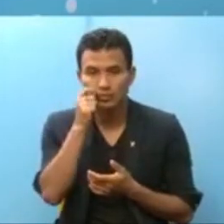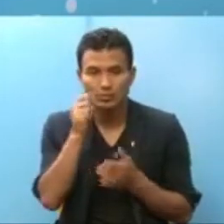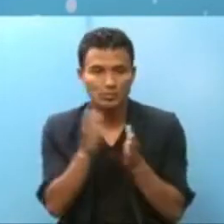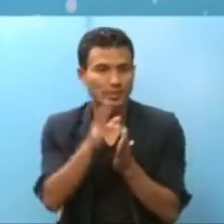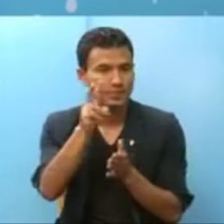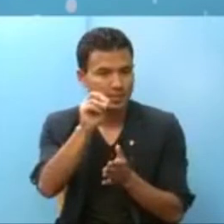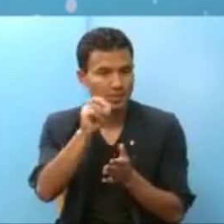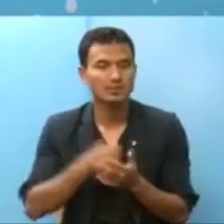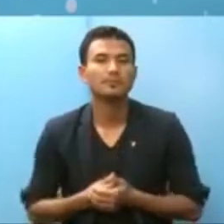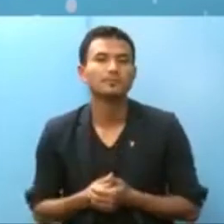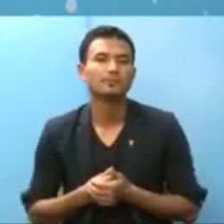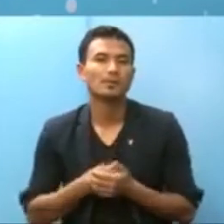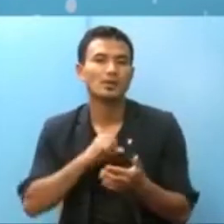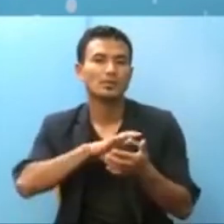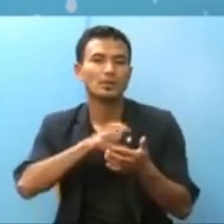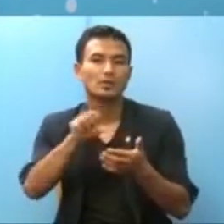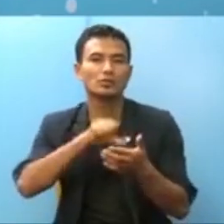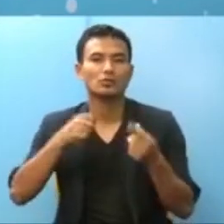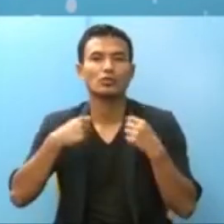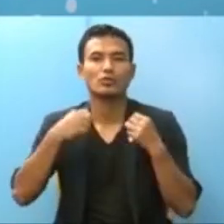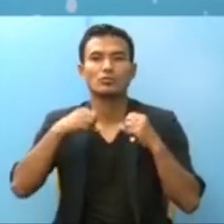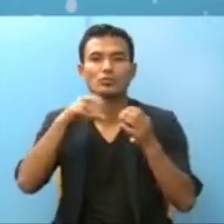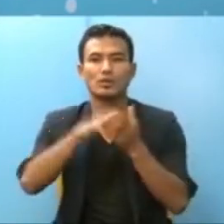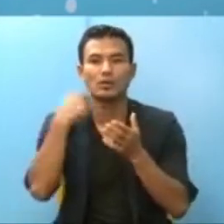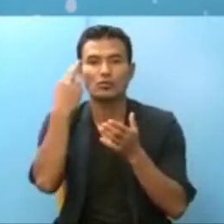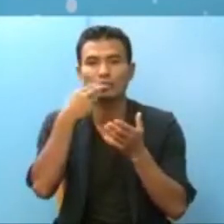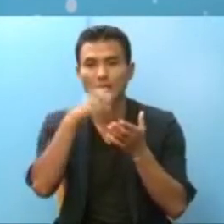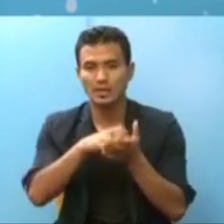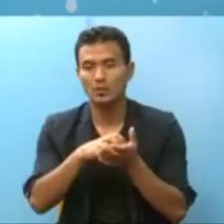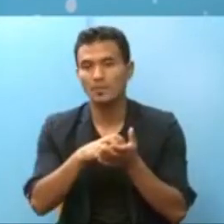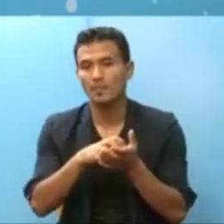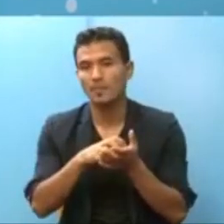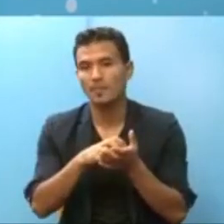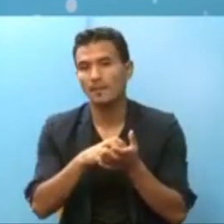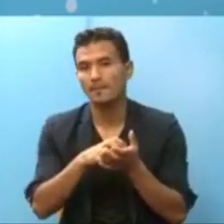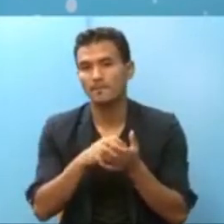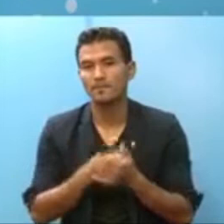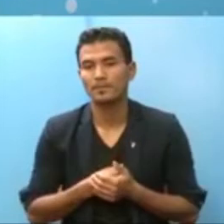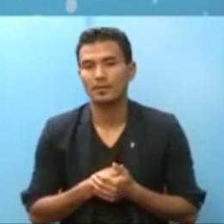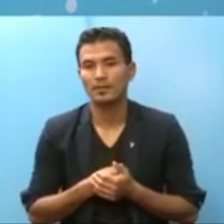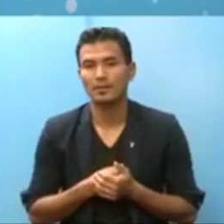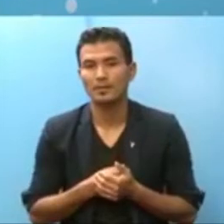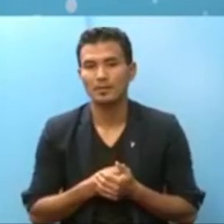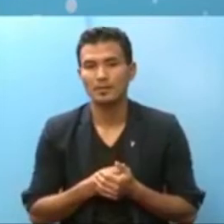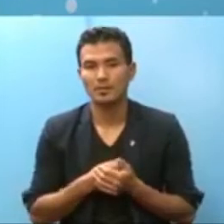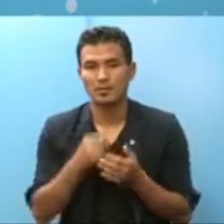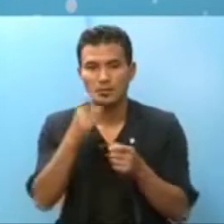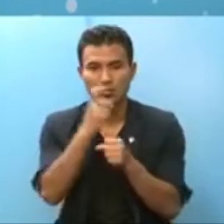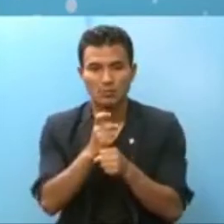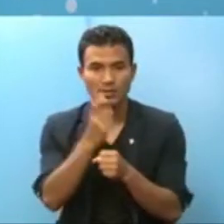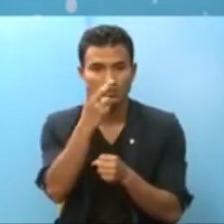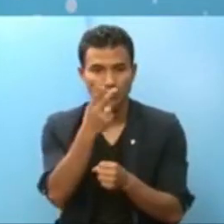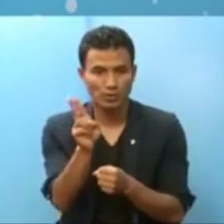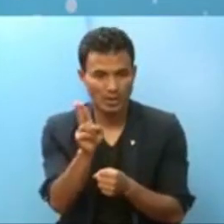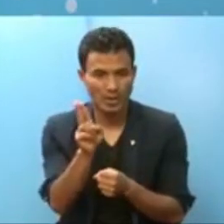बिस जना प्रादेशिक जनस्वास्त पर्योक्साला रुपन देही का रुपन देही मा गुल्मी का